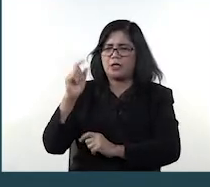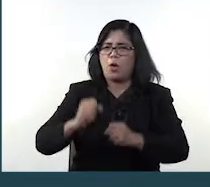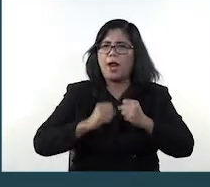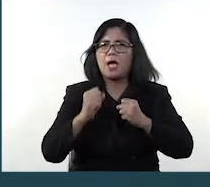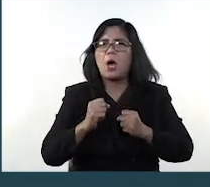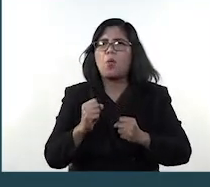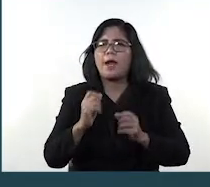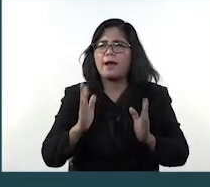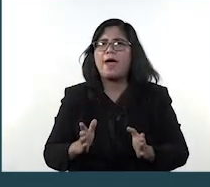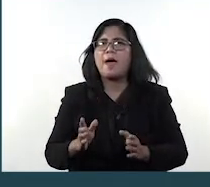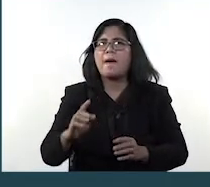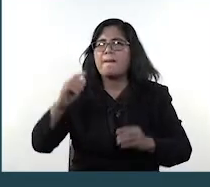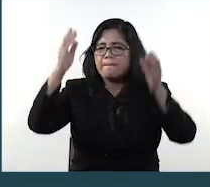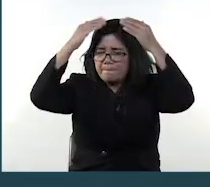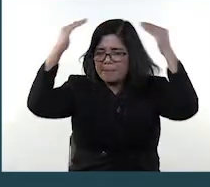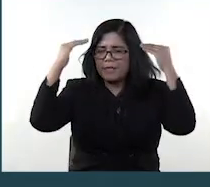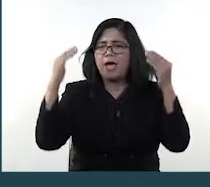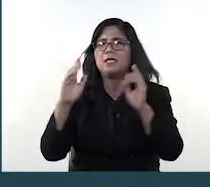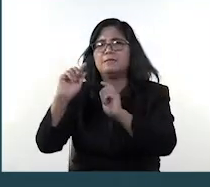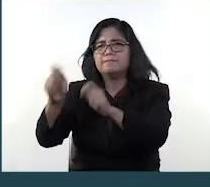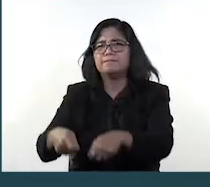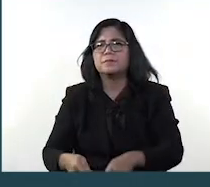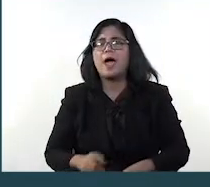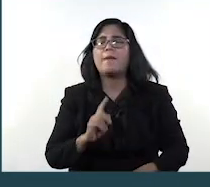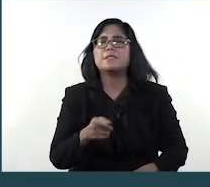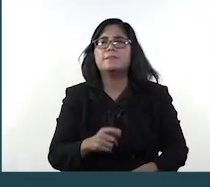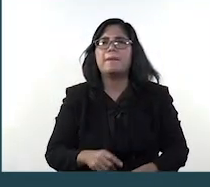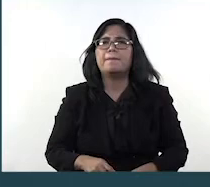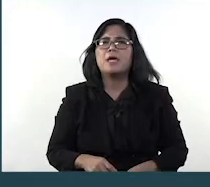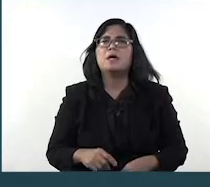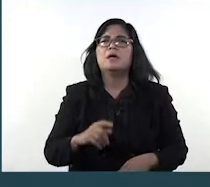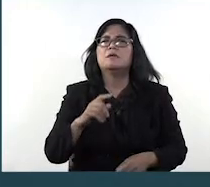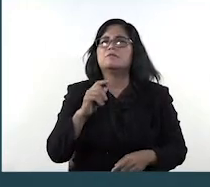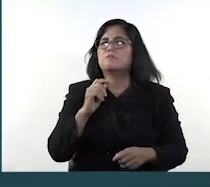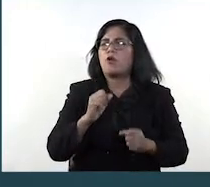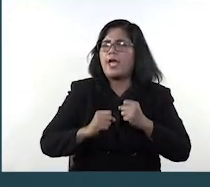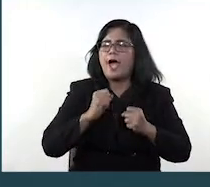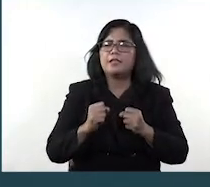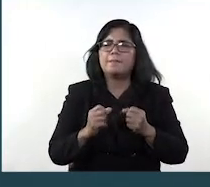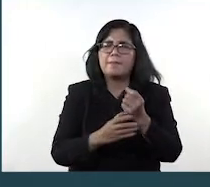Hai karena oleh aktif dan memiliki target yang tetap berpegang pada Apa itu maksudnya Takan bagi